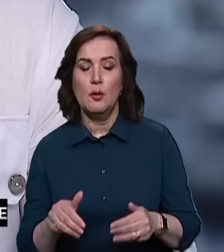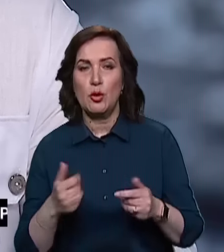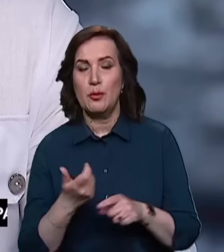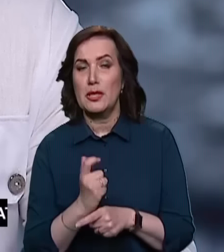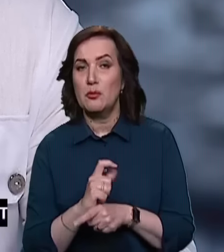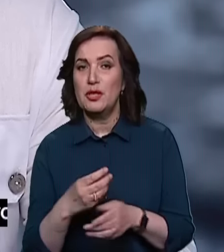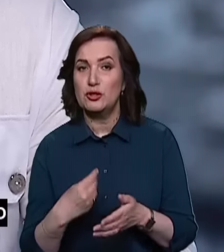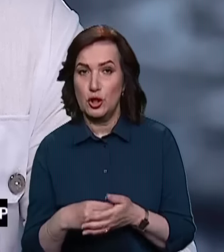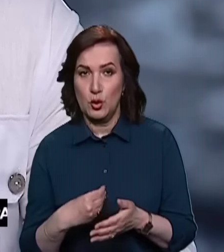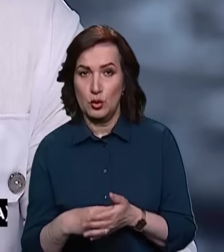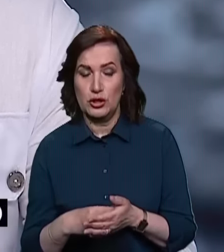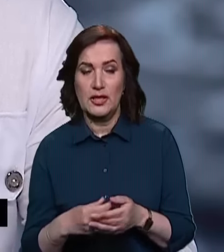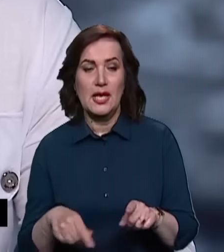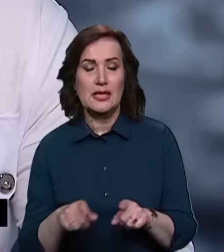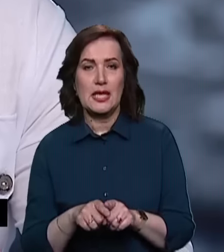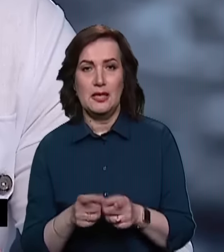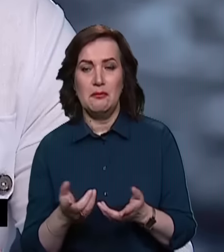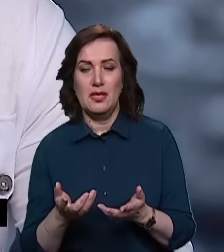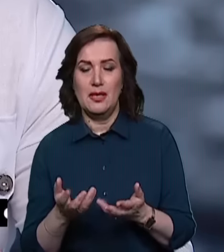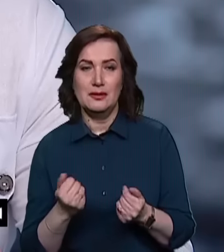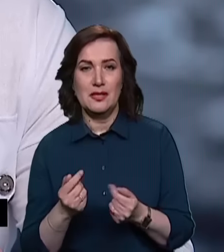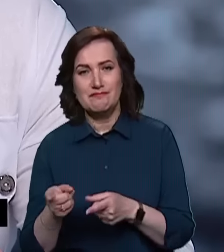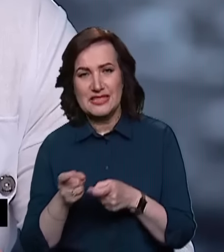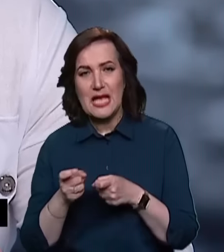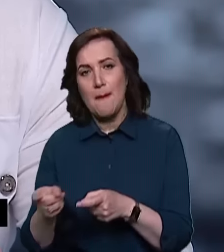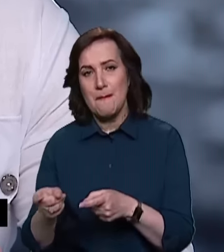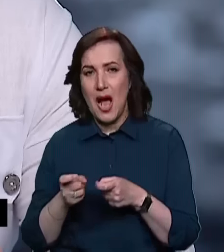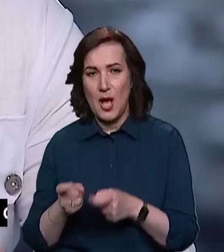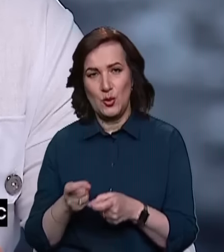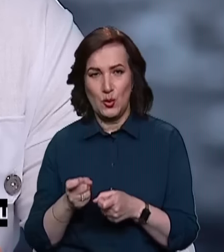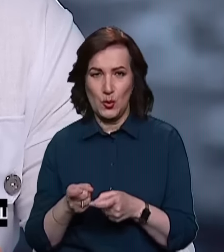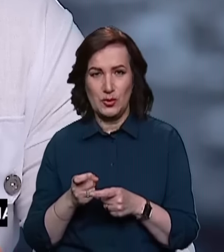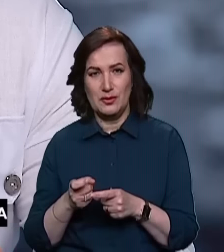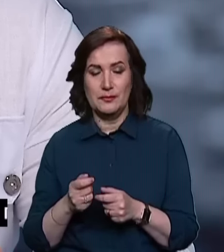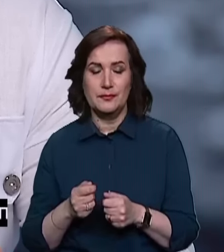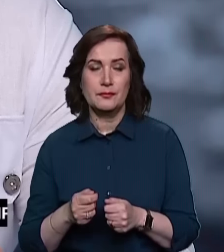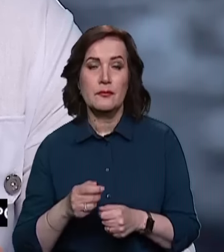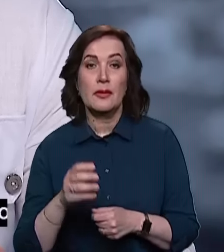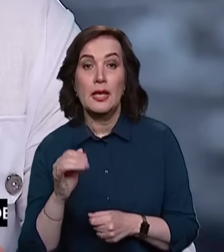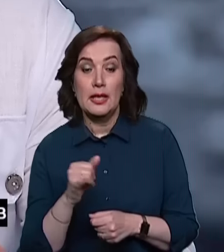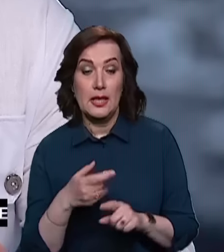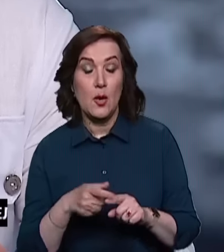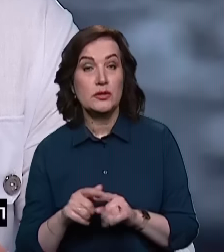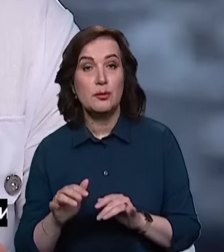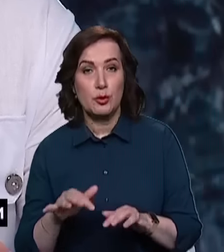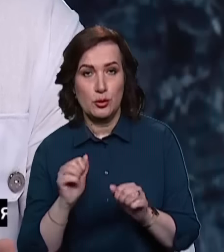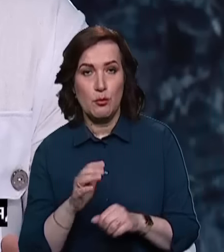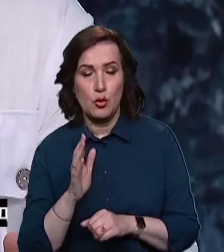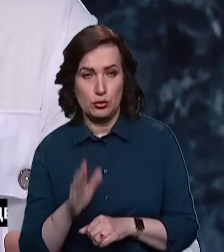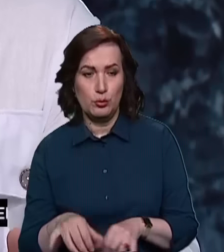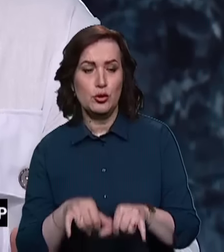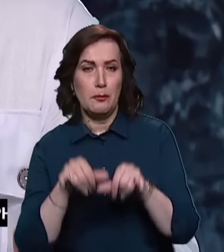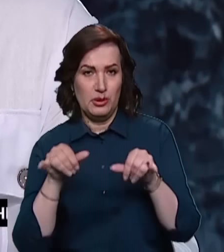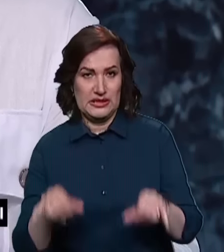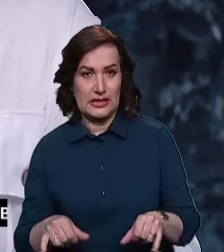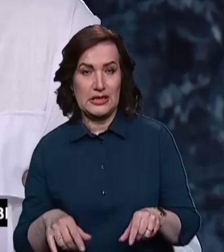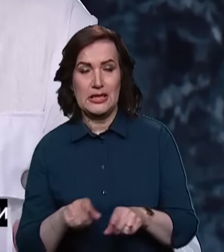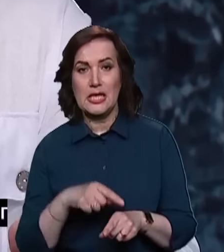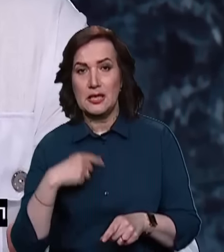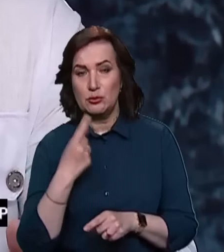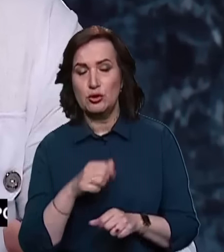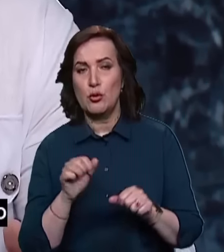пропонують більше грошей. Тобто такими плюшками зараз заманюють більшу міру. І от ці процеси можуть бути підсилені, і таким